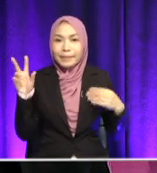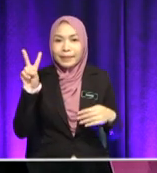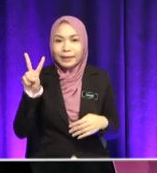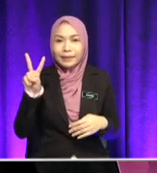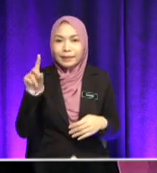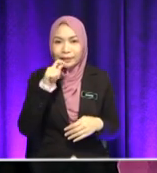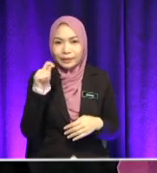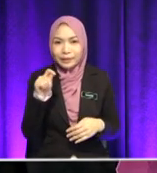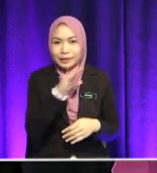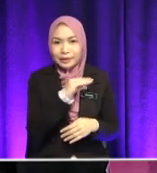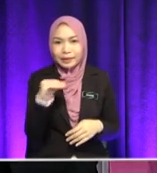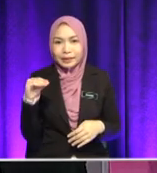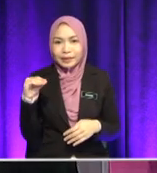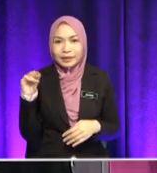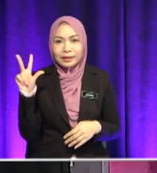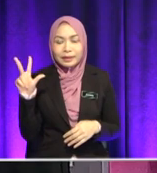buah buku 51